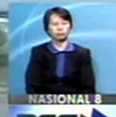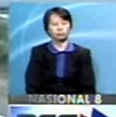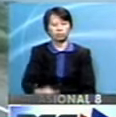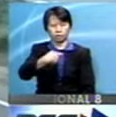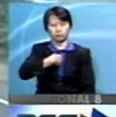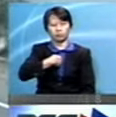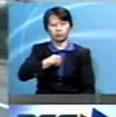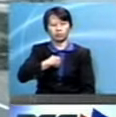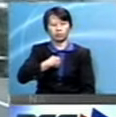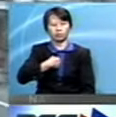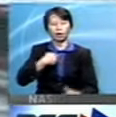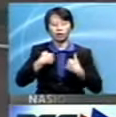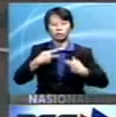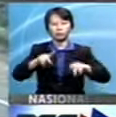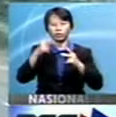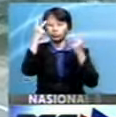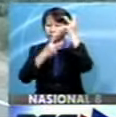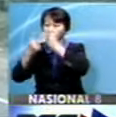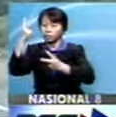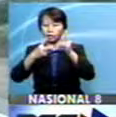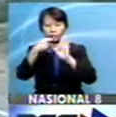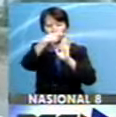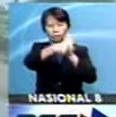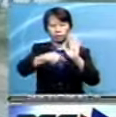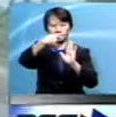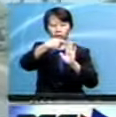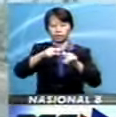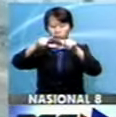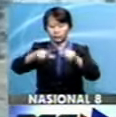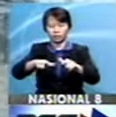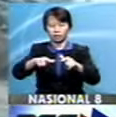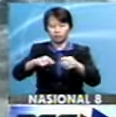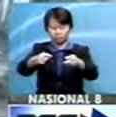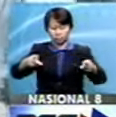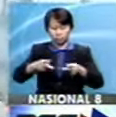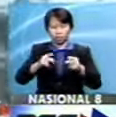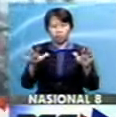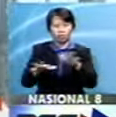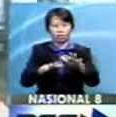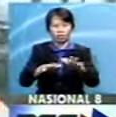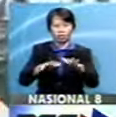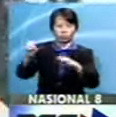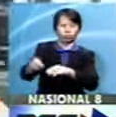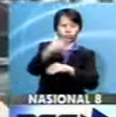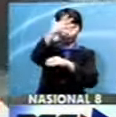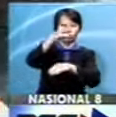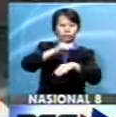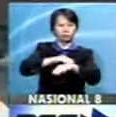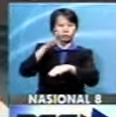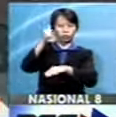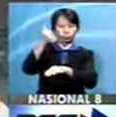Saya berkesempatan melawat ke negara kepulauan Sri Lanka yang terletak di lingkungan gempa bumi dan ombak tsunami waktu